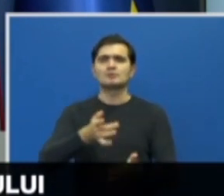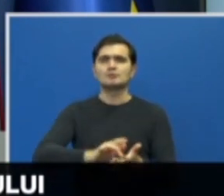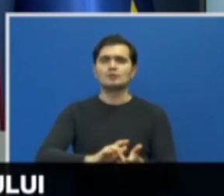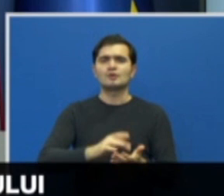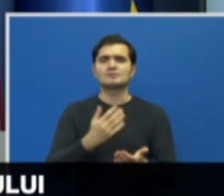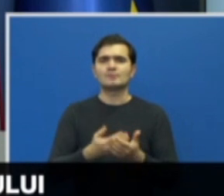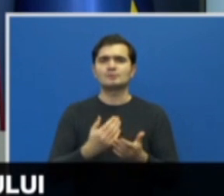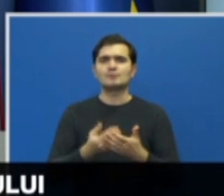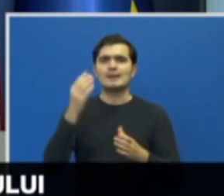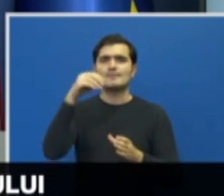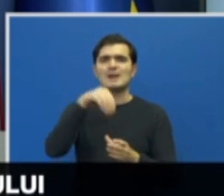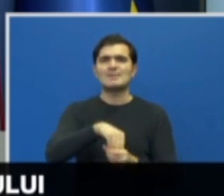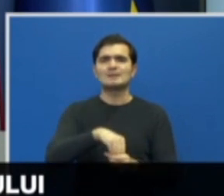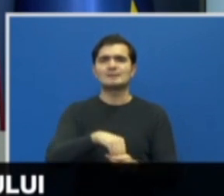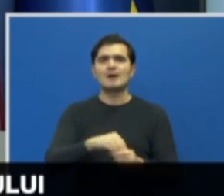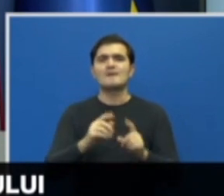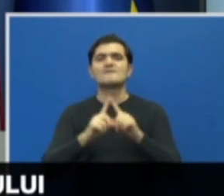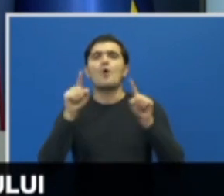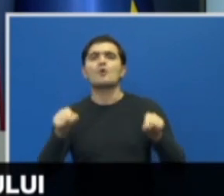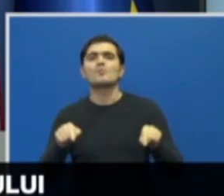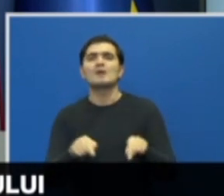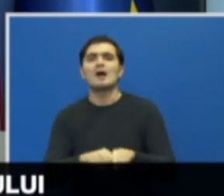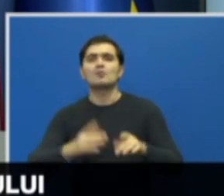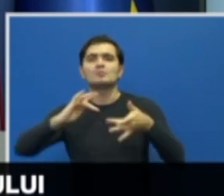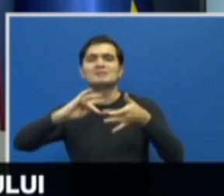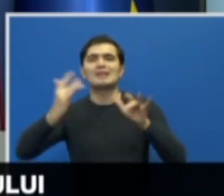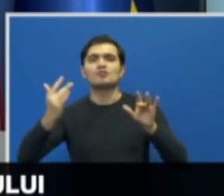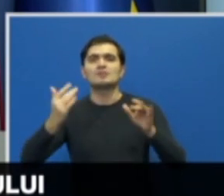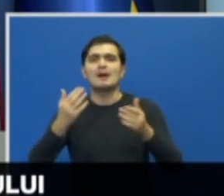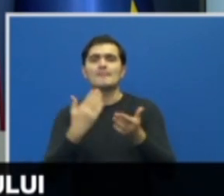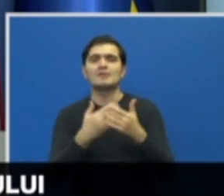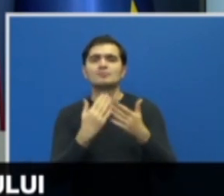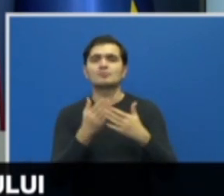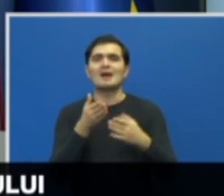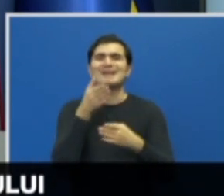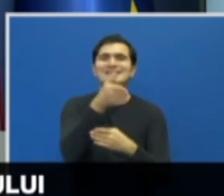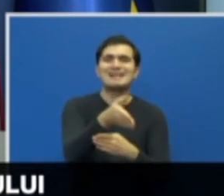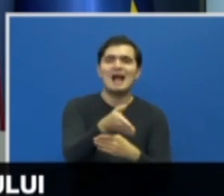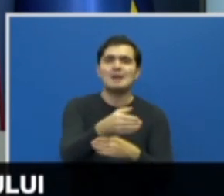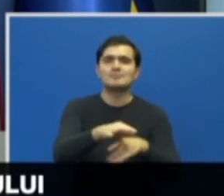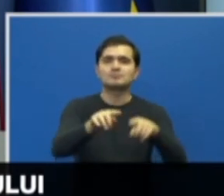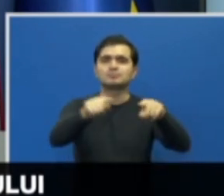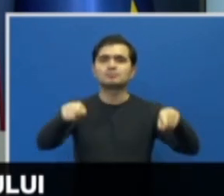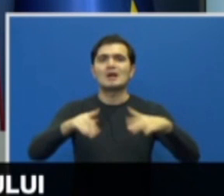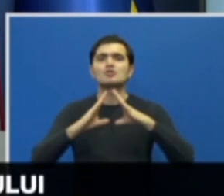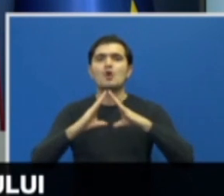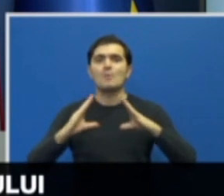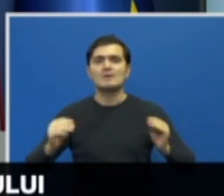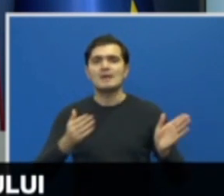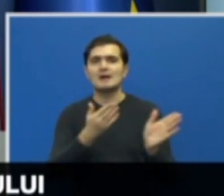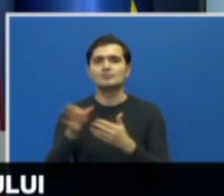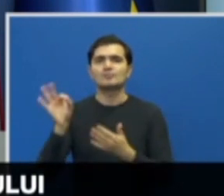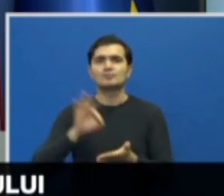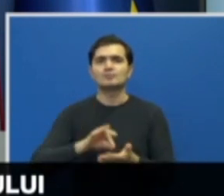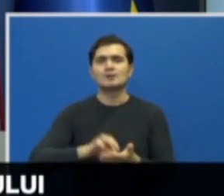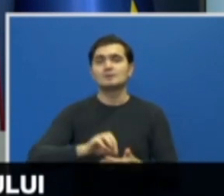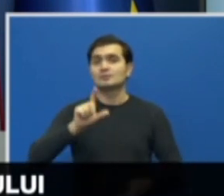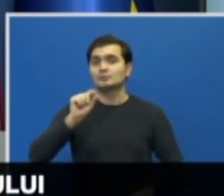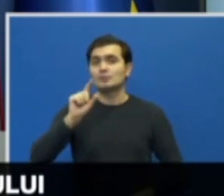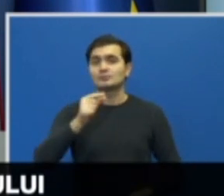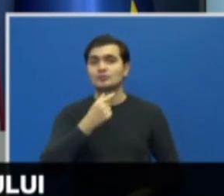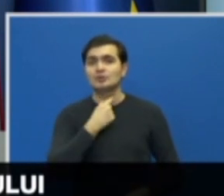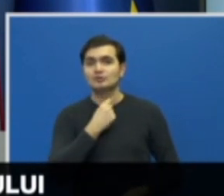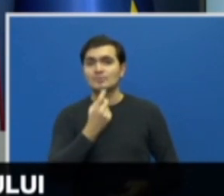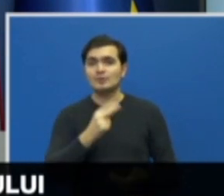urgență privind implementarea formularului digital de intrare în România. Începând cu data de